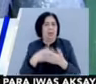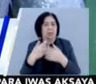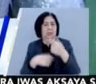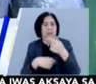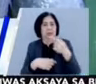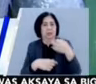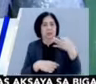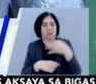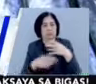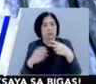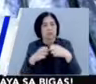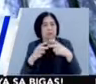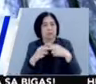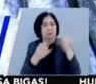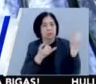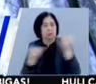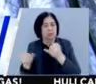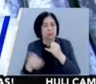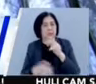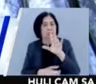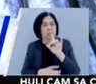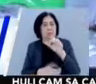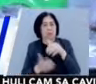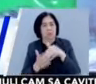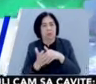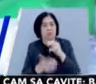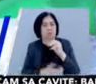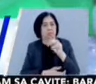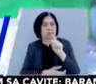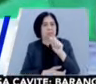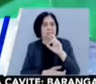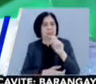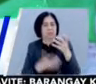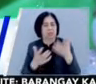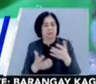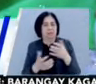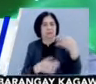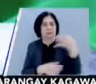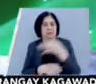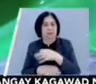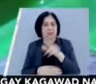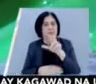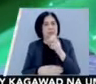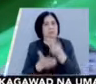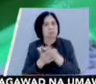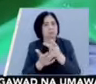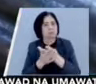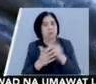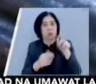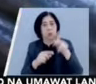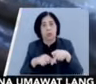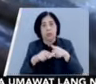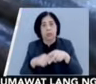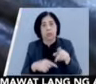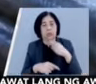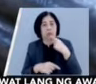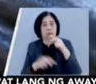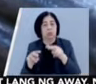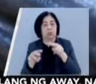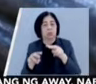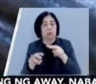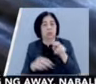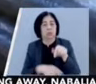pinayagan ang pag-angkat ng 38,000 metric tons na isda. Umaabot sa 300 pesos na ang kilo nito batay sa monitoring ng Agri